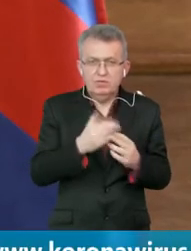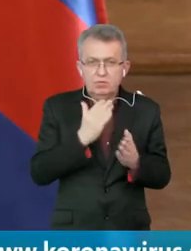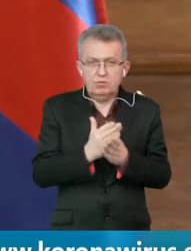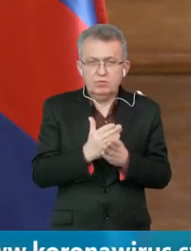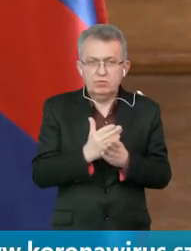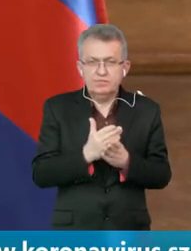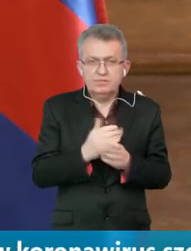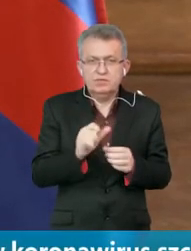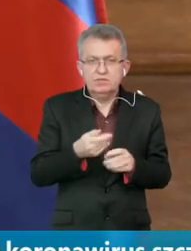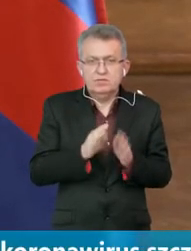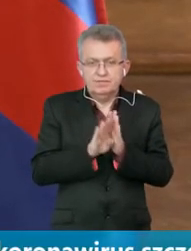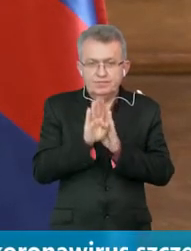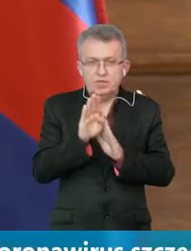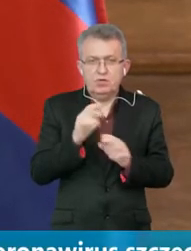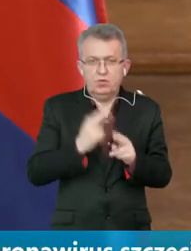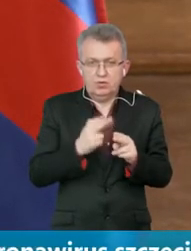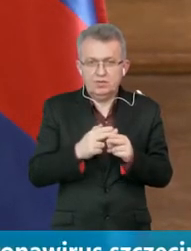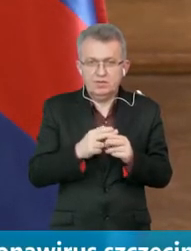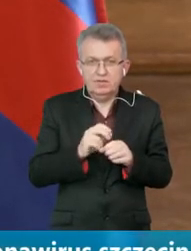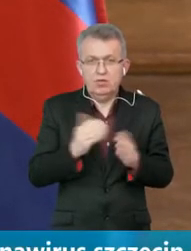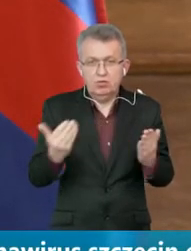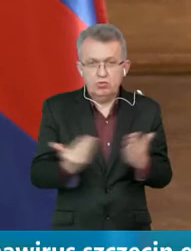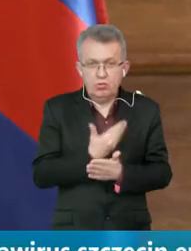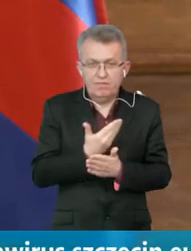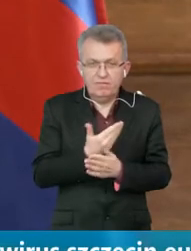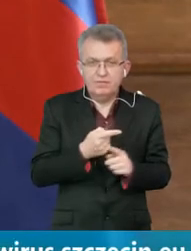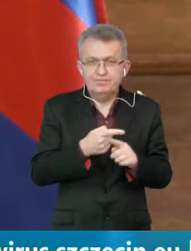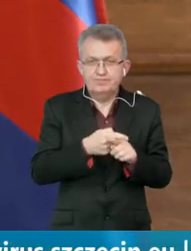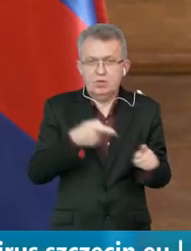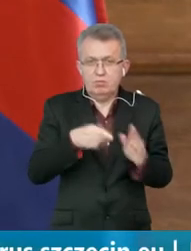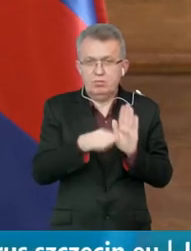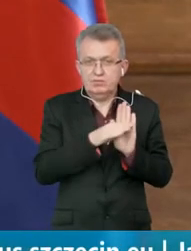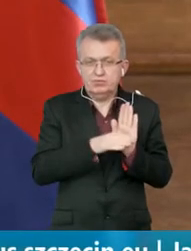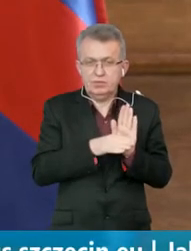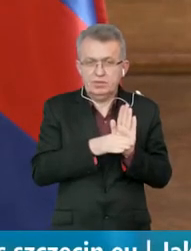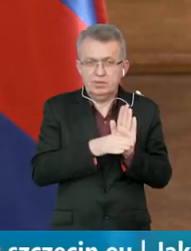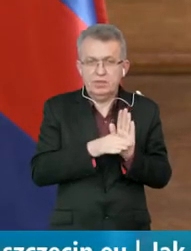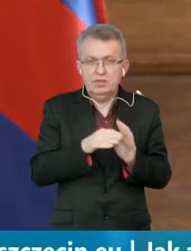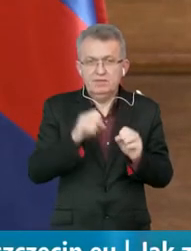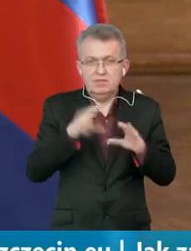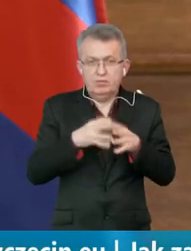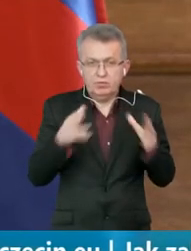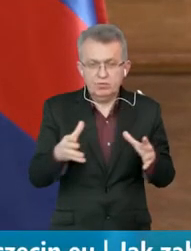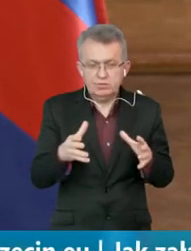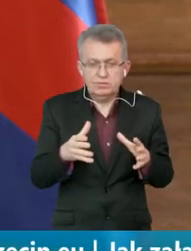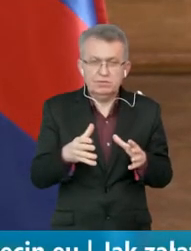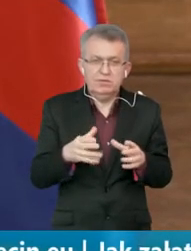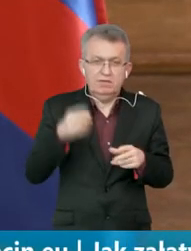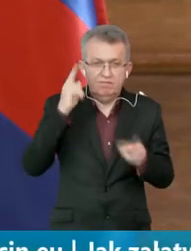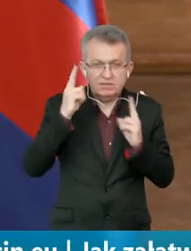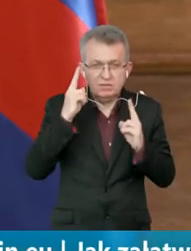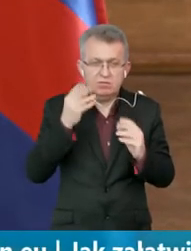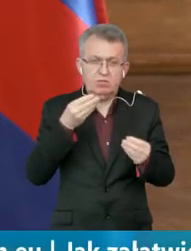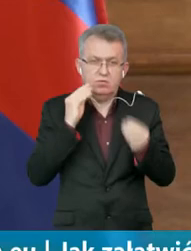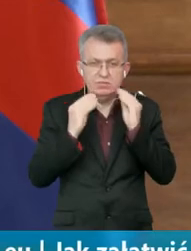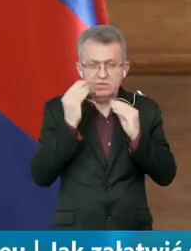w związku ze wzrostem liczby zakażeń nowe obostrzenia. Dotyczą galerii, sklepów, fryzjerów,